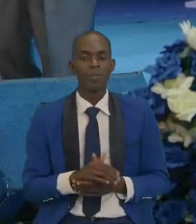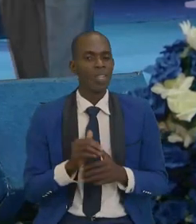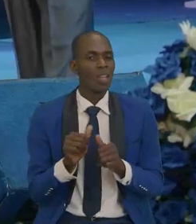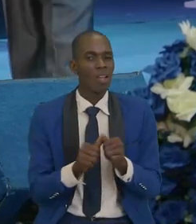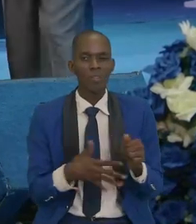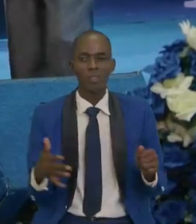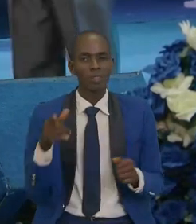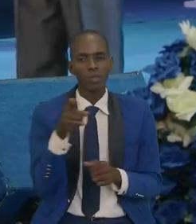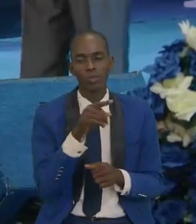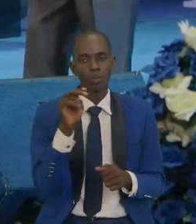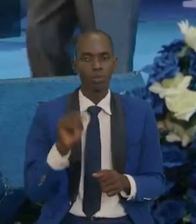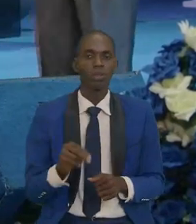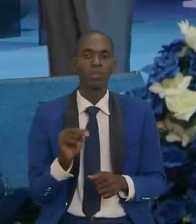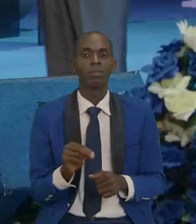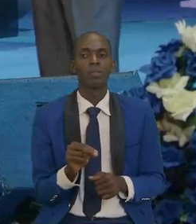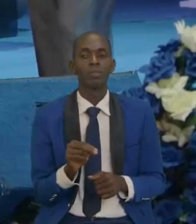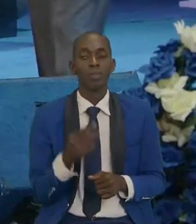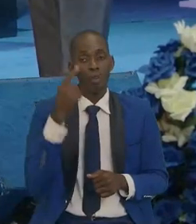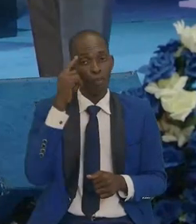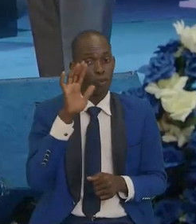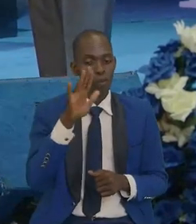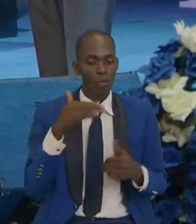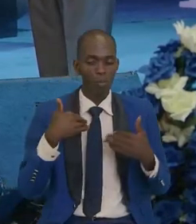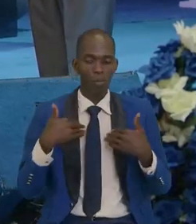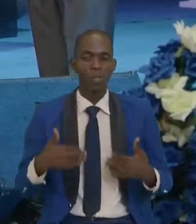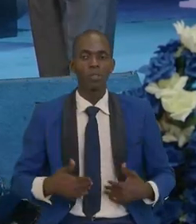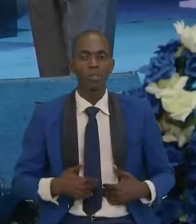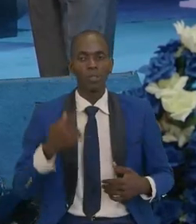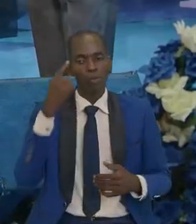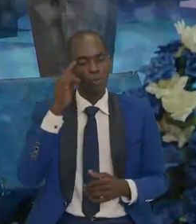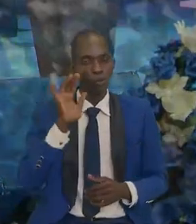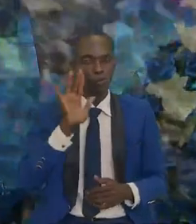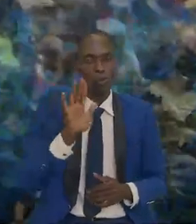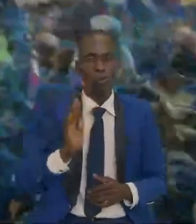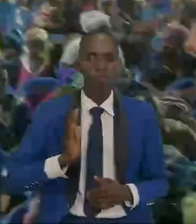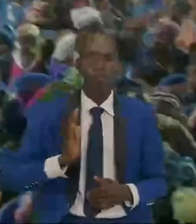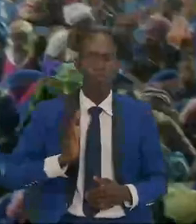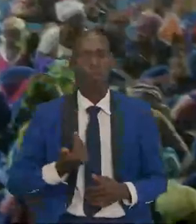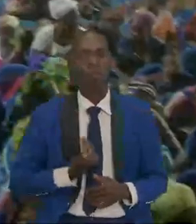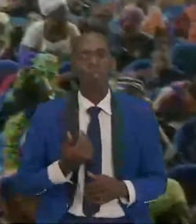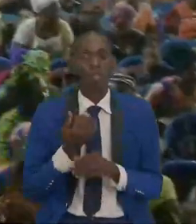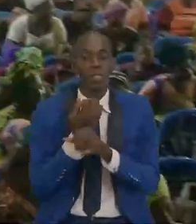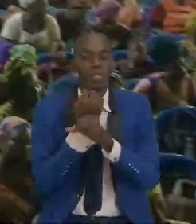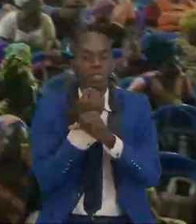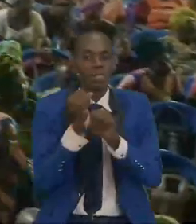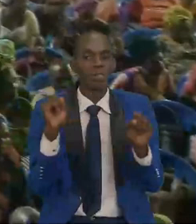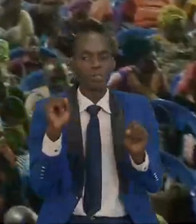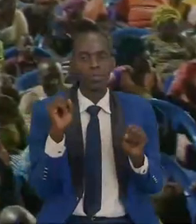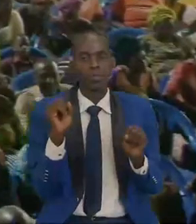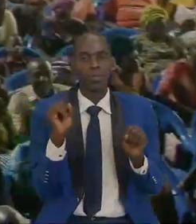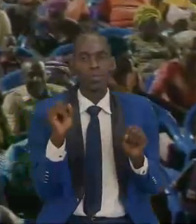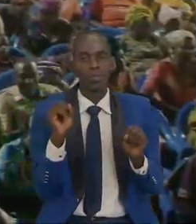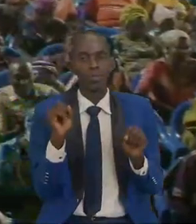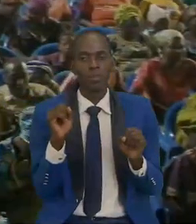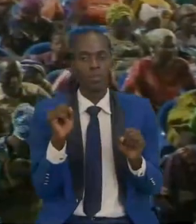les organes intérieurs tout neufs, tout ce dont vous aurez besoin pour votre corps, pour votre